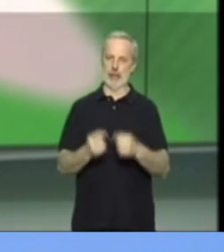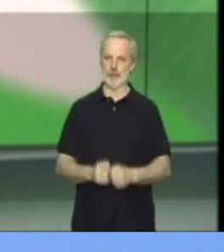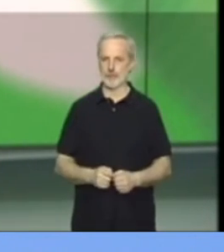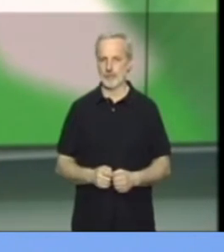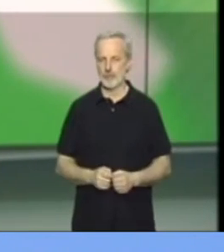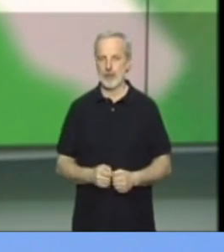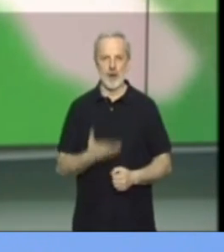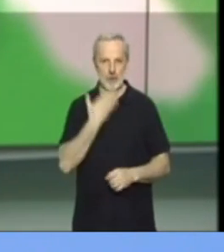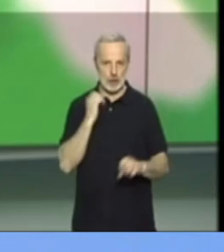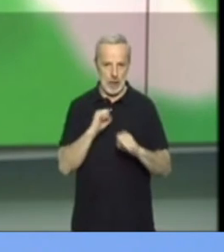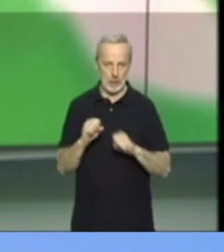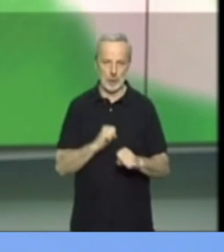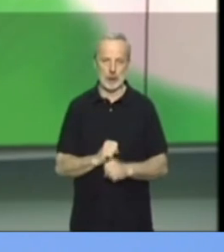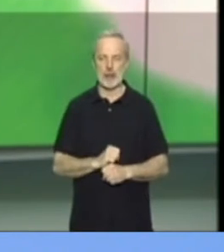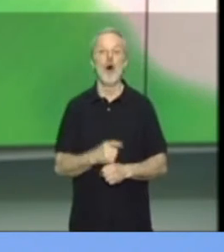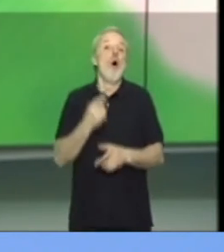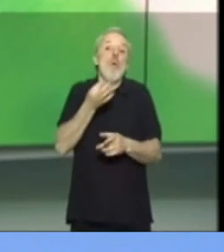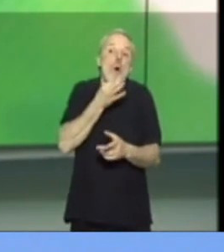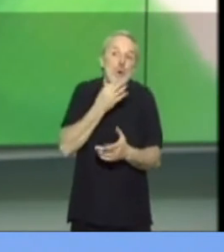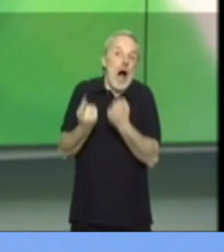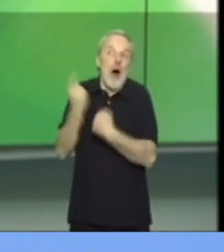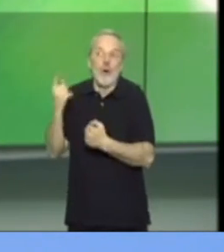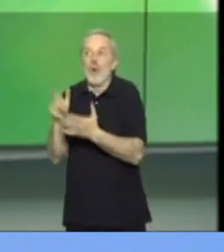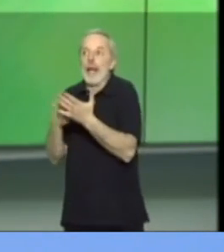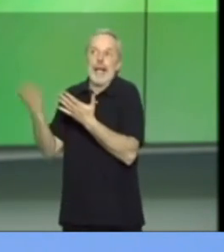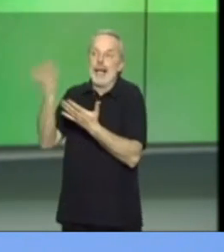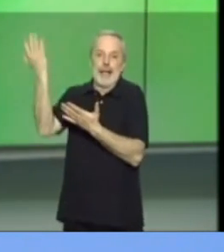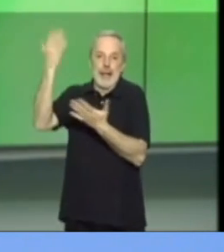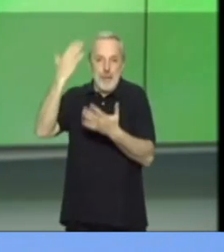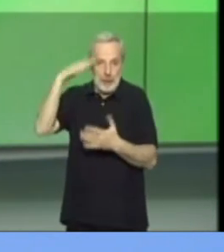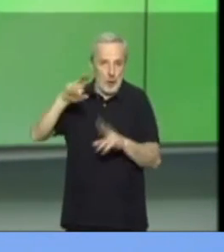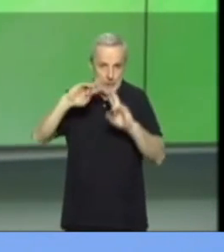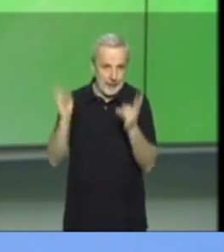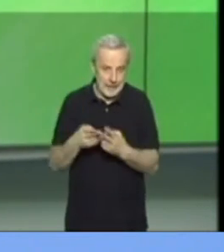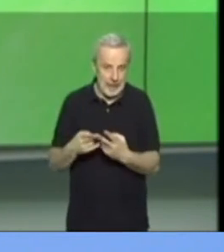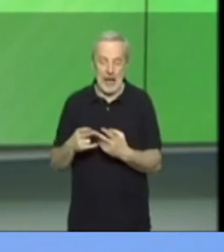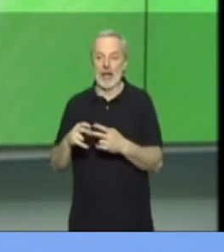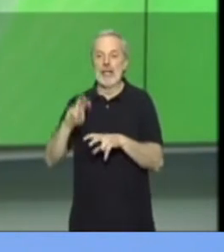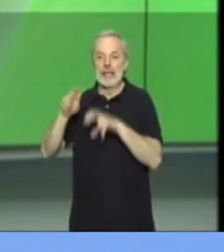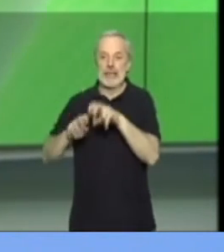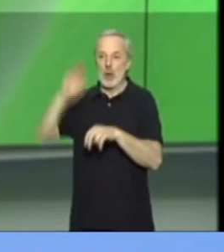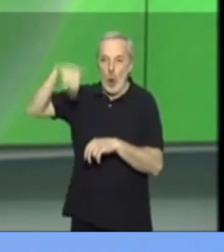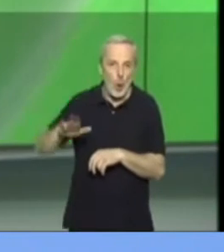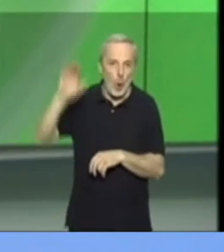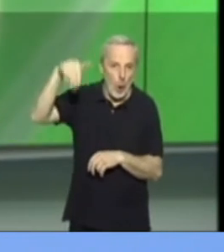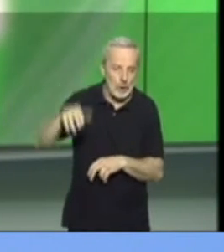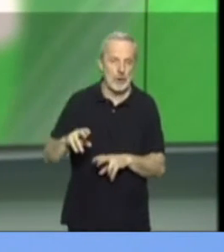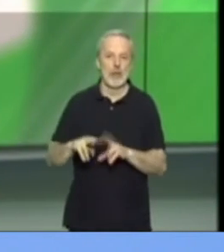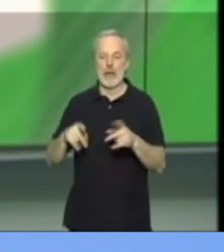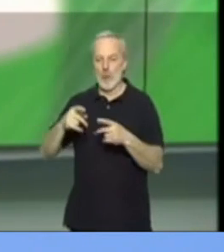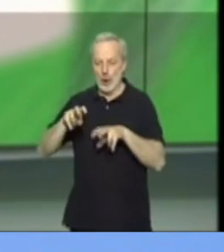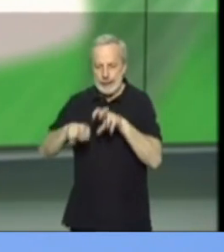nekoná zrovna mistrovství světa v cyklokrosu například nebo horských kol. Prostě bude to špičkový závod za účasti